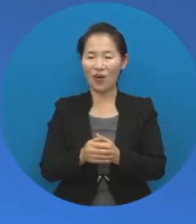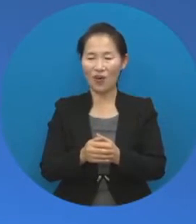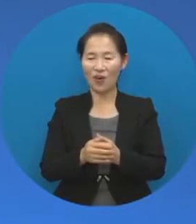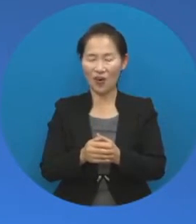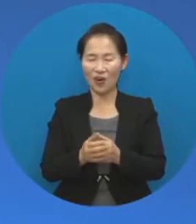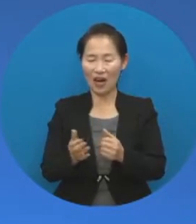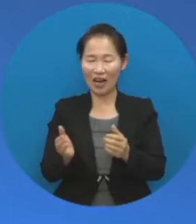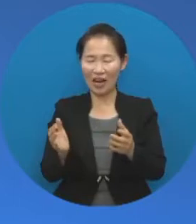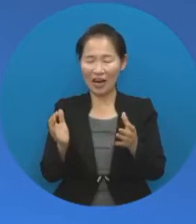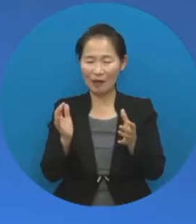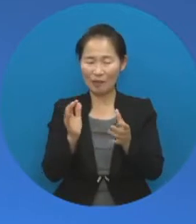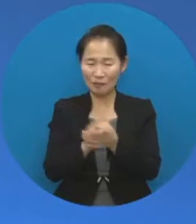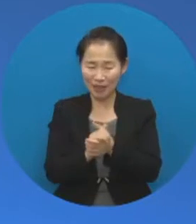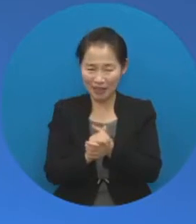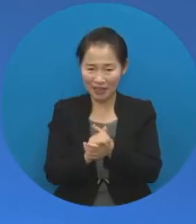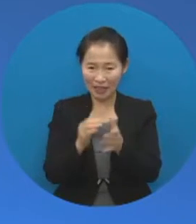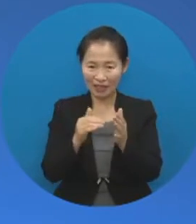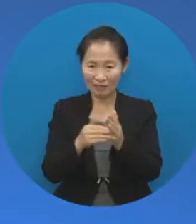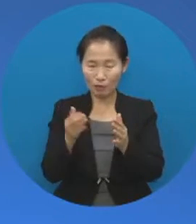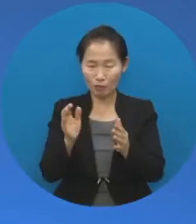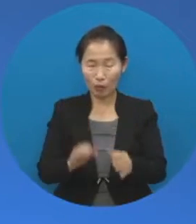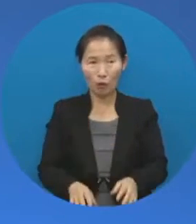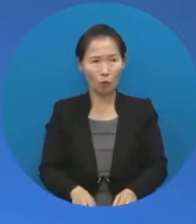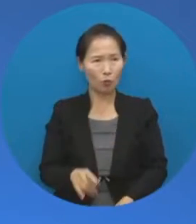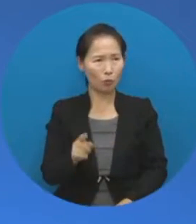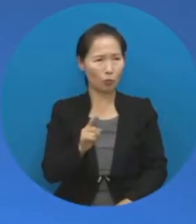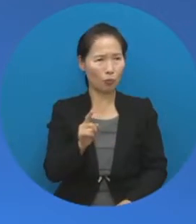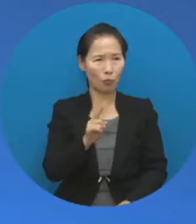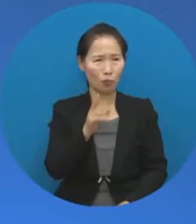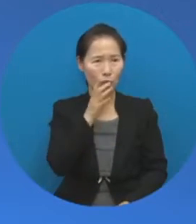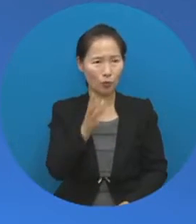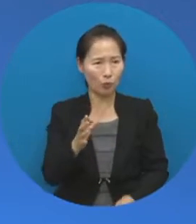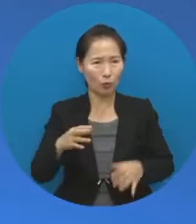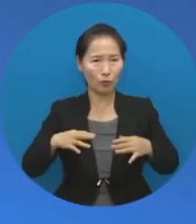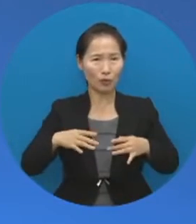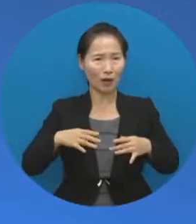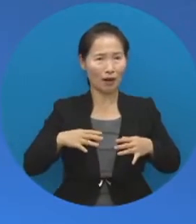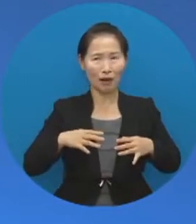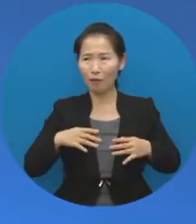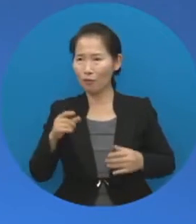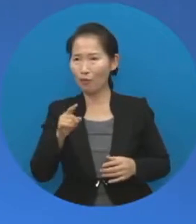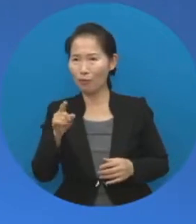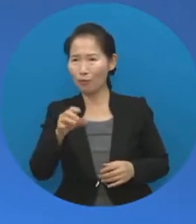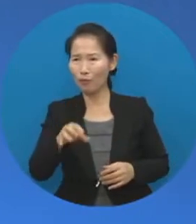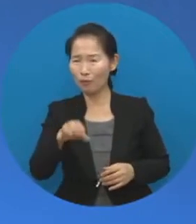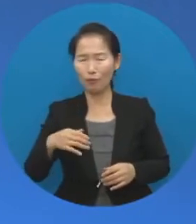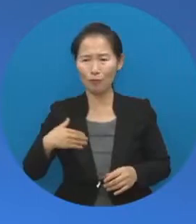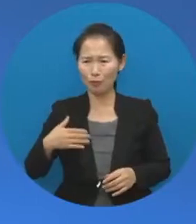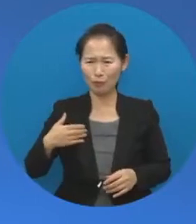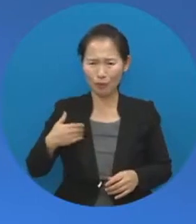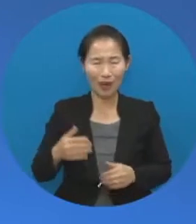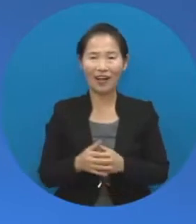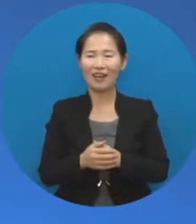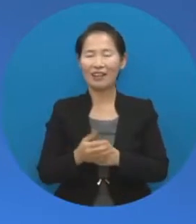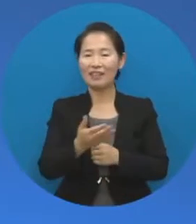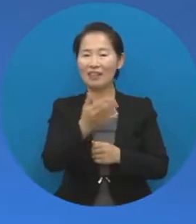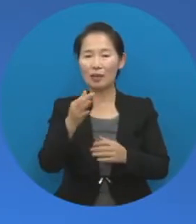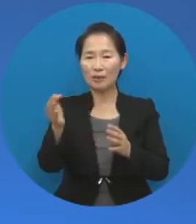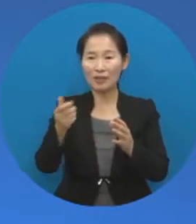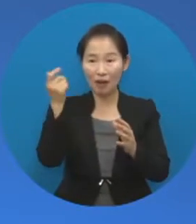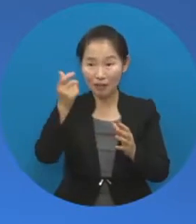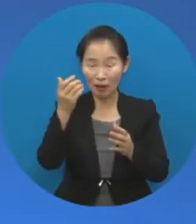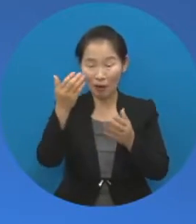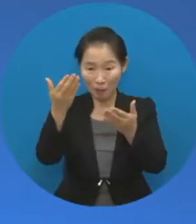아멘은 했지만 제가 뭐 어떻게 가서 자랑을 해야 되는지 모르겠는 거예요. 여러분 그 성령 받고 부르심이 있을